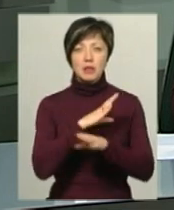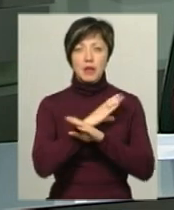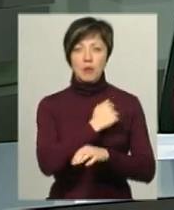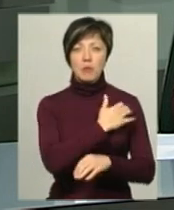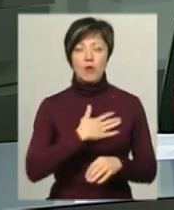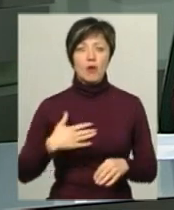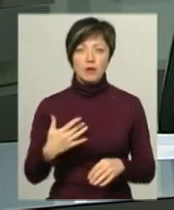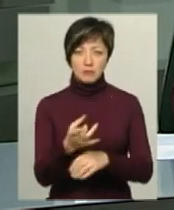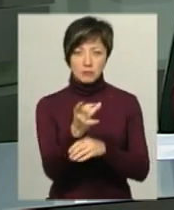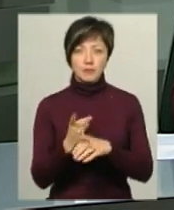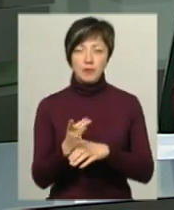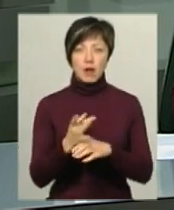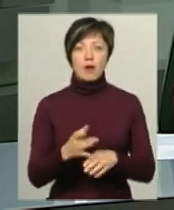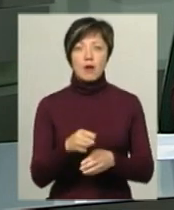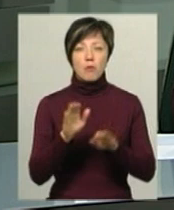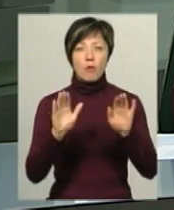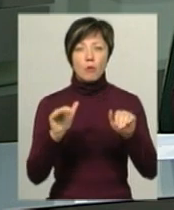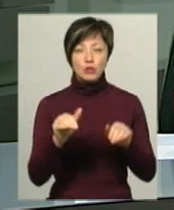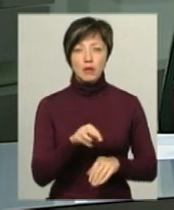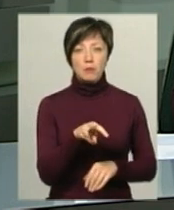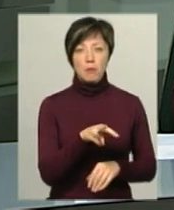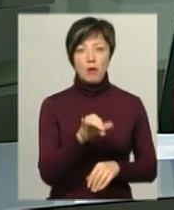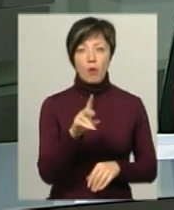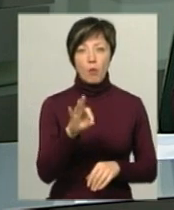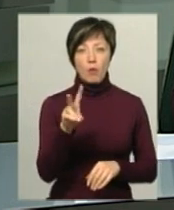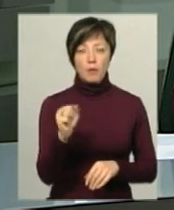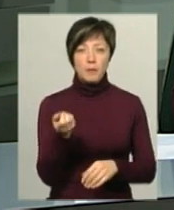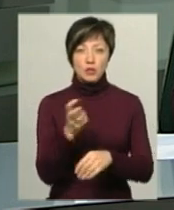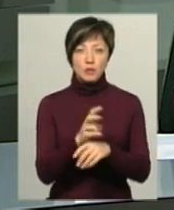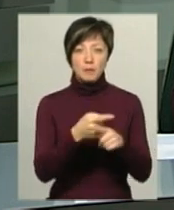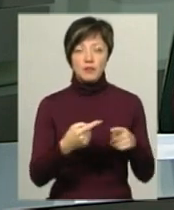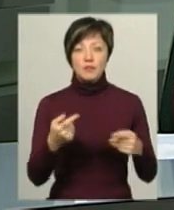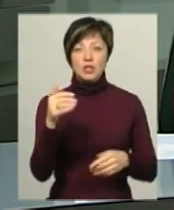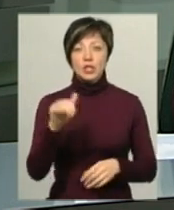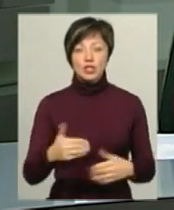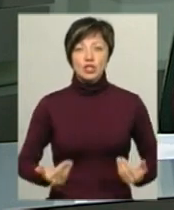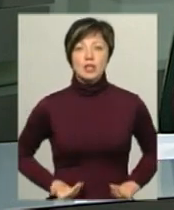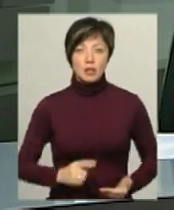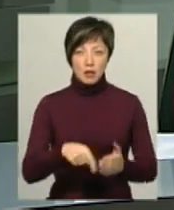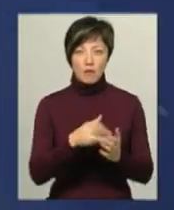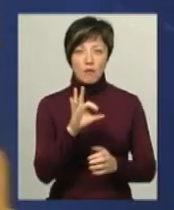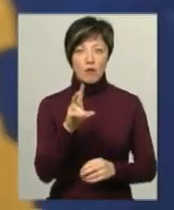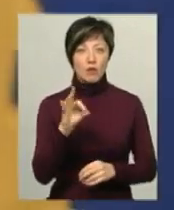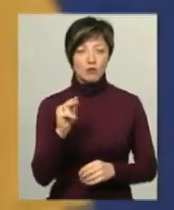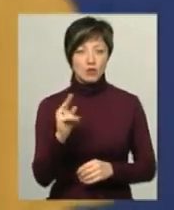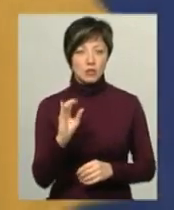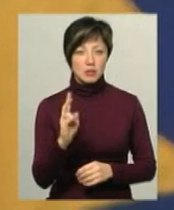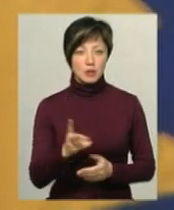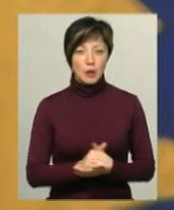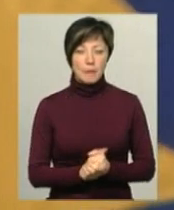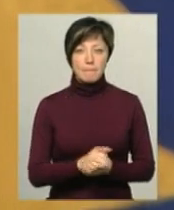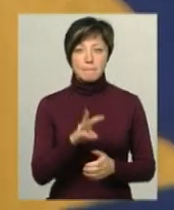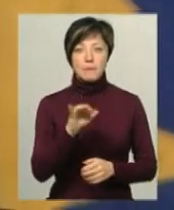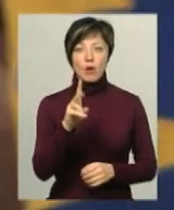від ворожого снаряду. Попрощатись із Миколою Голубєвим прийшли 500 жителів Волочиська. Микола